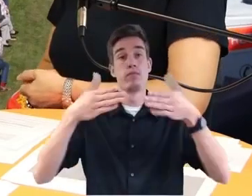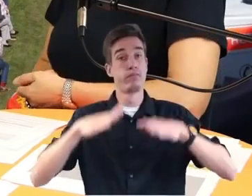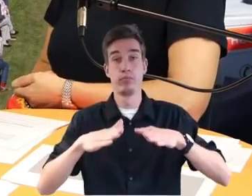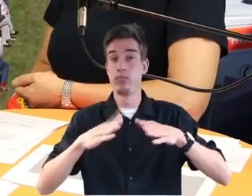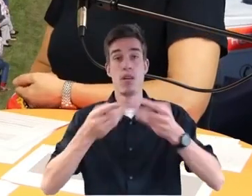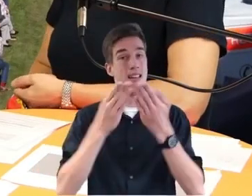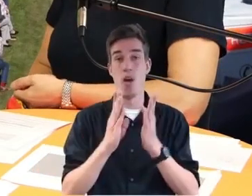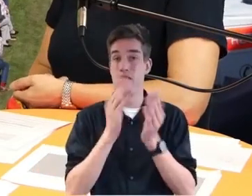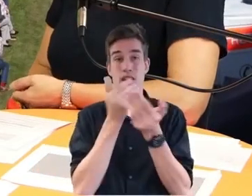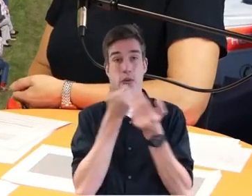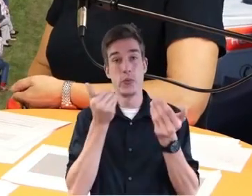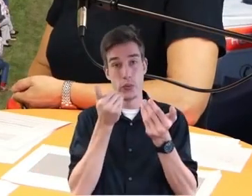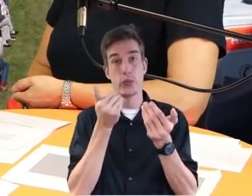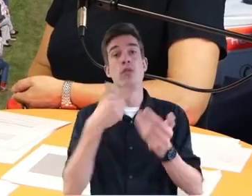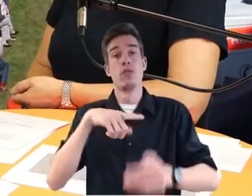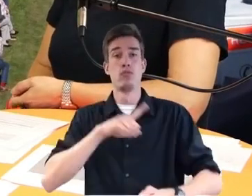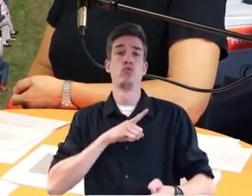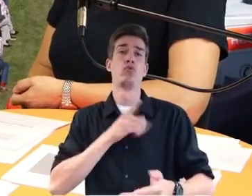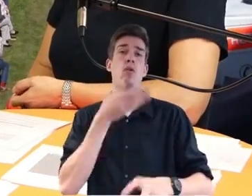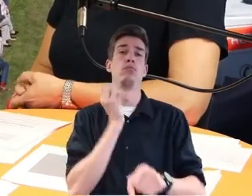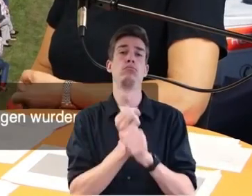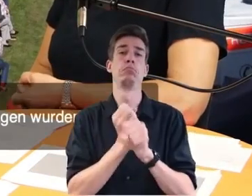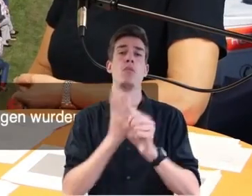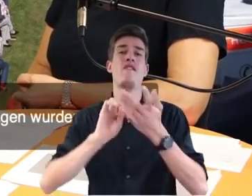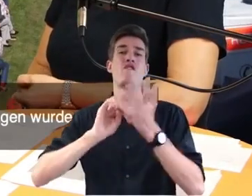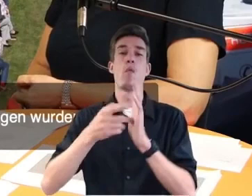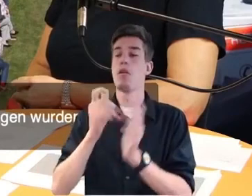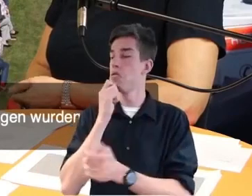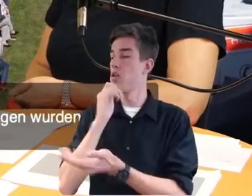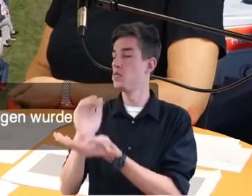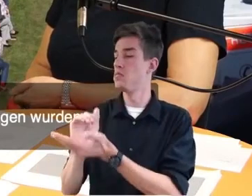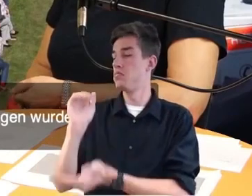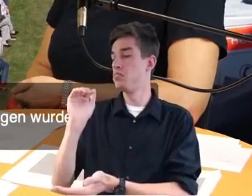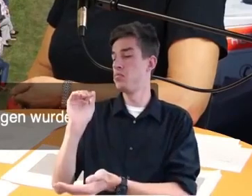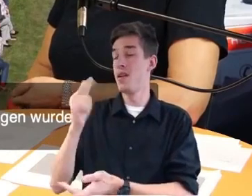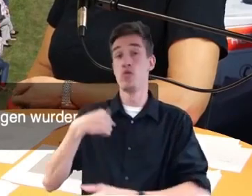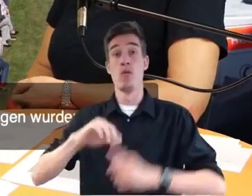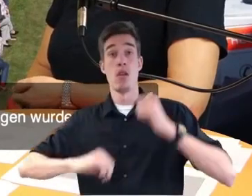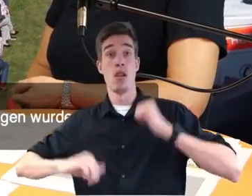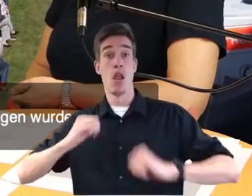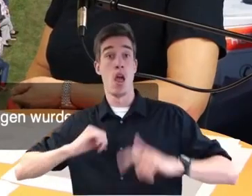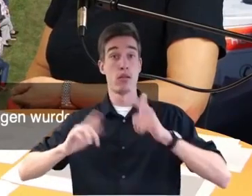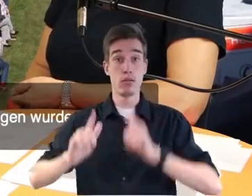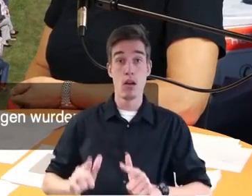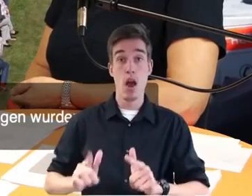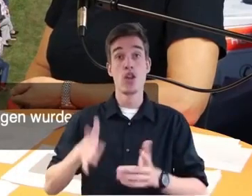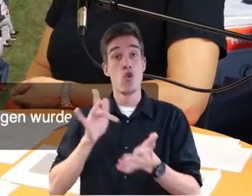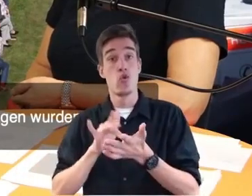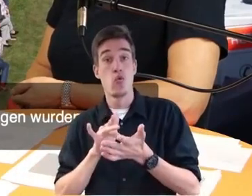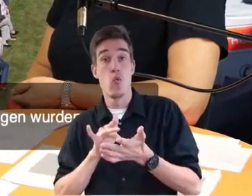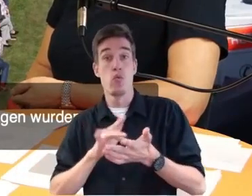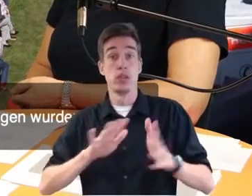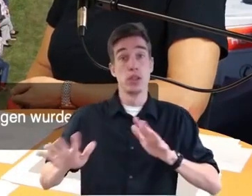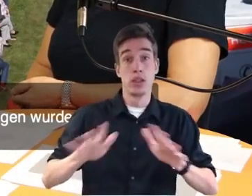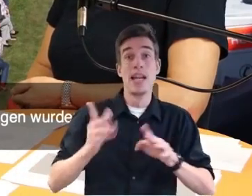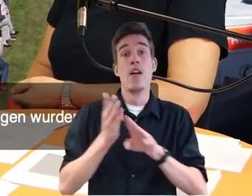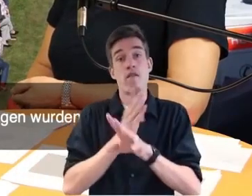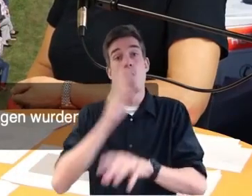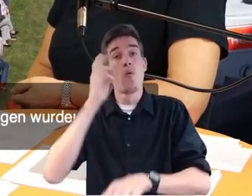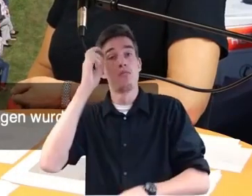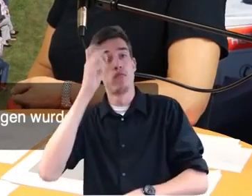dass man da eben vorbereitet ist und da jetzt nicht großartig drunter leidet, weil man eben schon gewisse